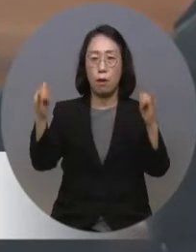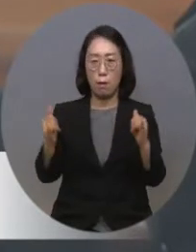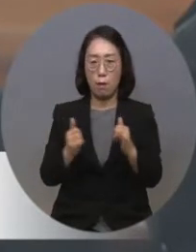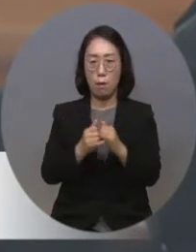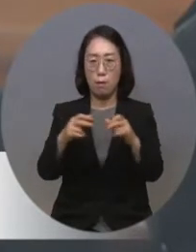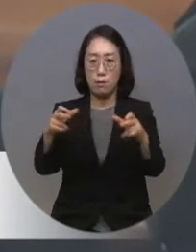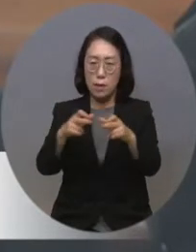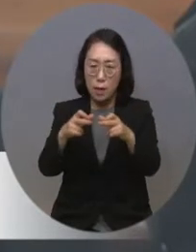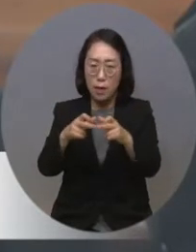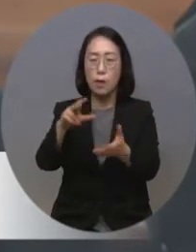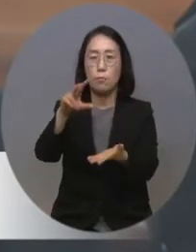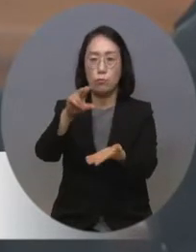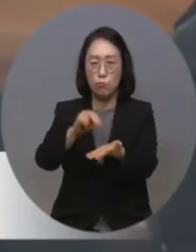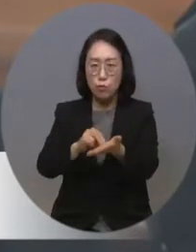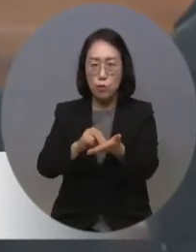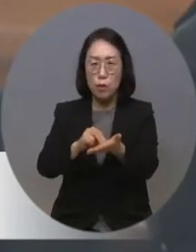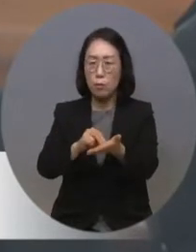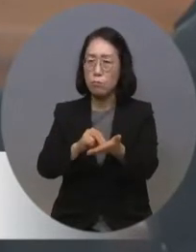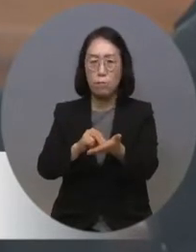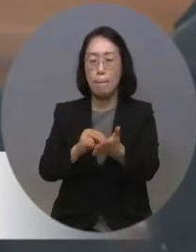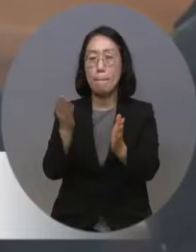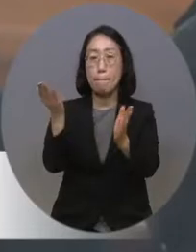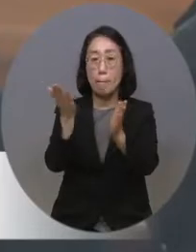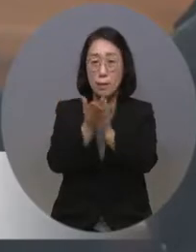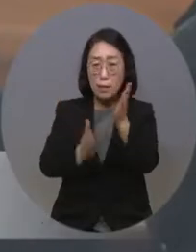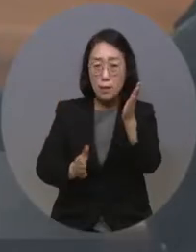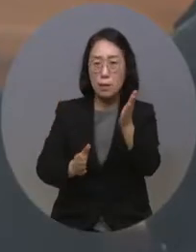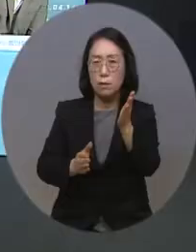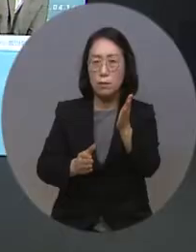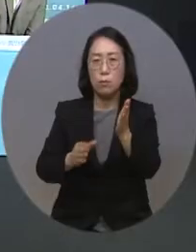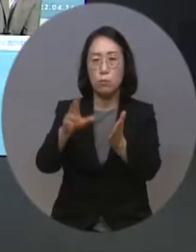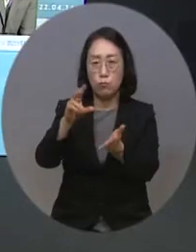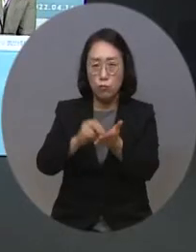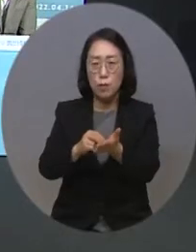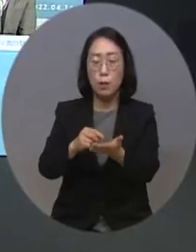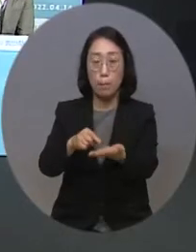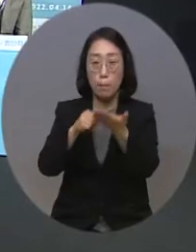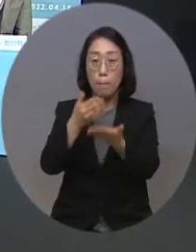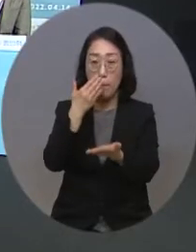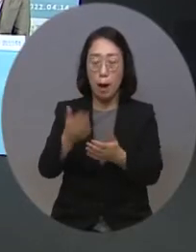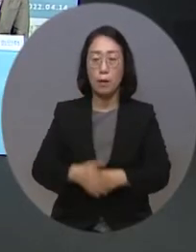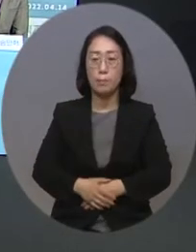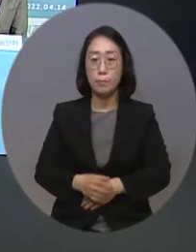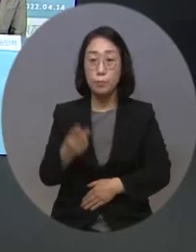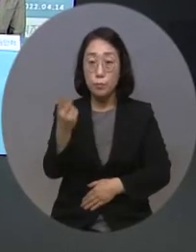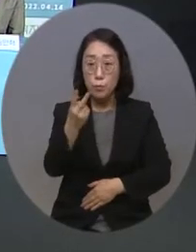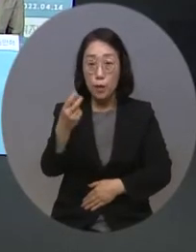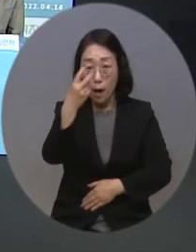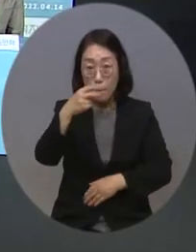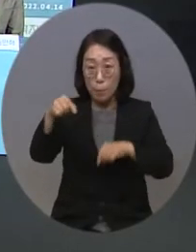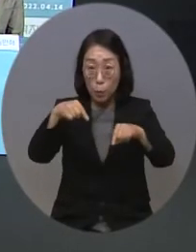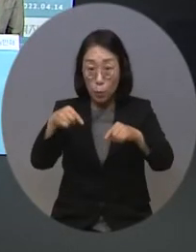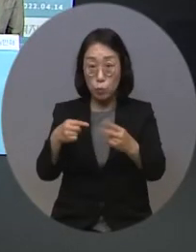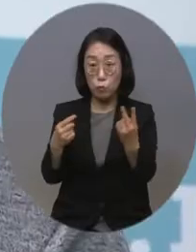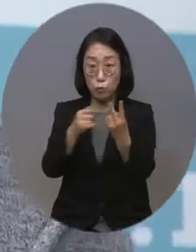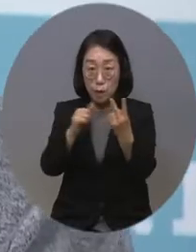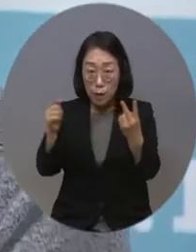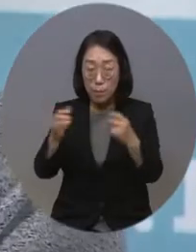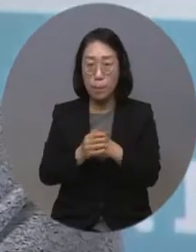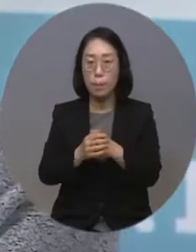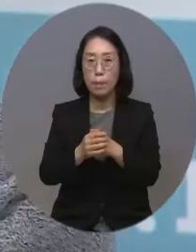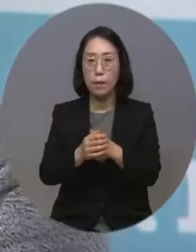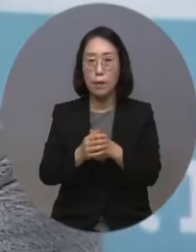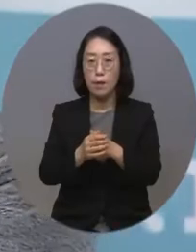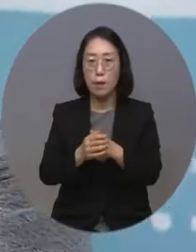벌어지고 있는 그런 불합리한 상황들을 마주할 수 있겠다. 두 감독은 영화 속 장애 등급을 바꾸려는